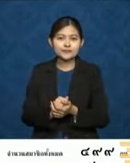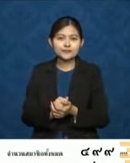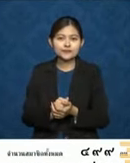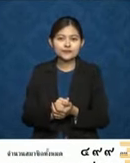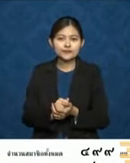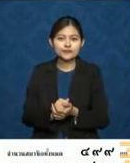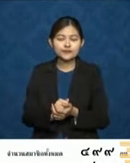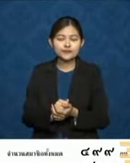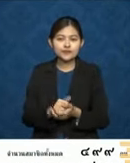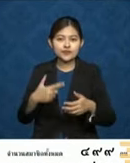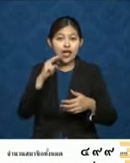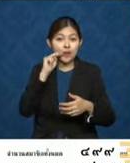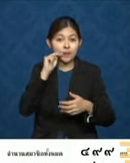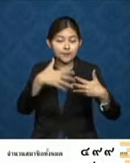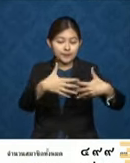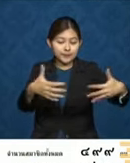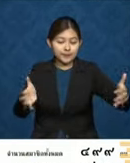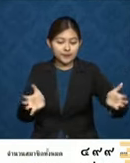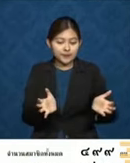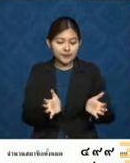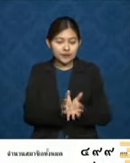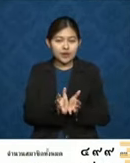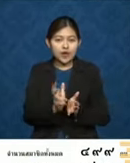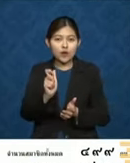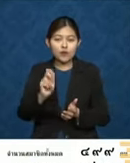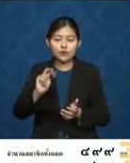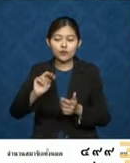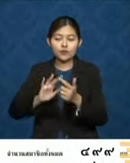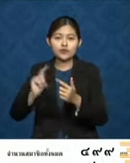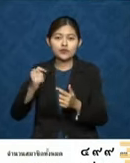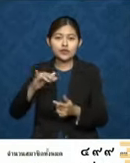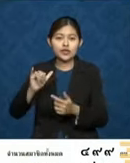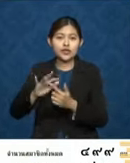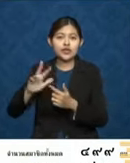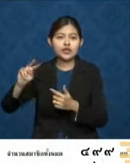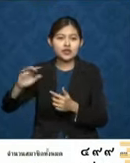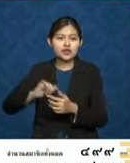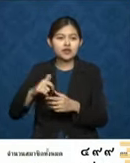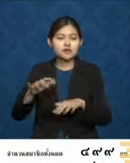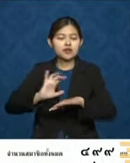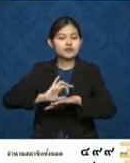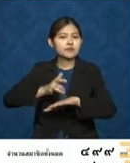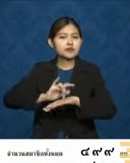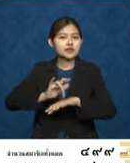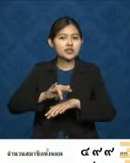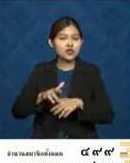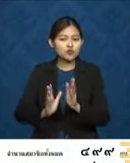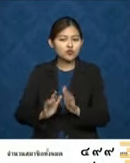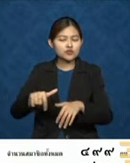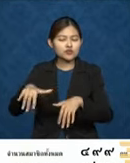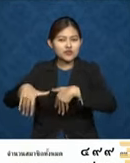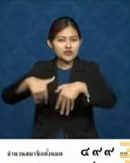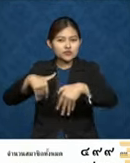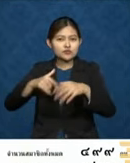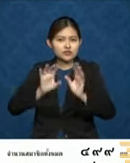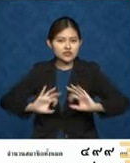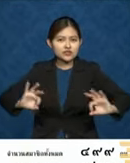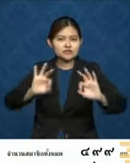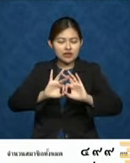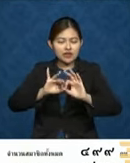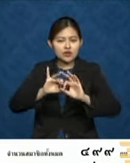คะอ่างเก็บน้ำพุทธอุทยานเป็นอ่างเก็บน้ำตามธรรมชาติที่มีความสำคัญต่อประชาชนและชาว